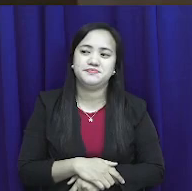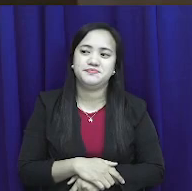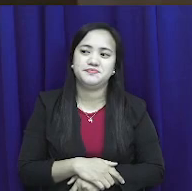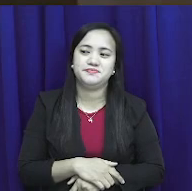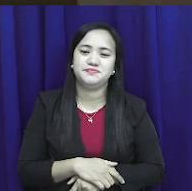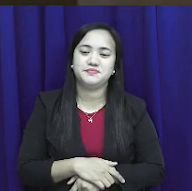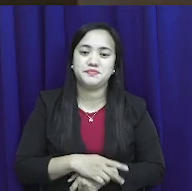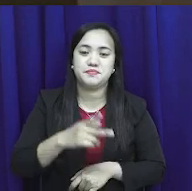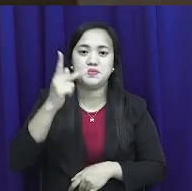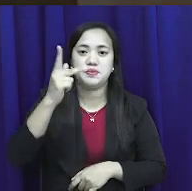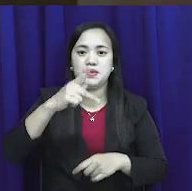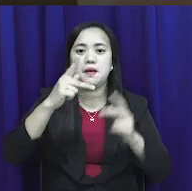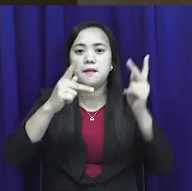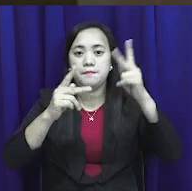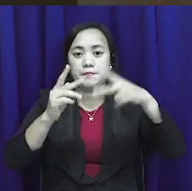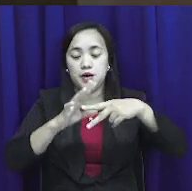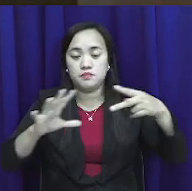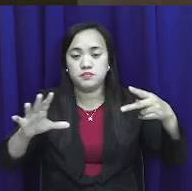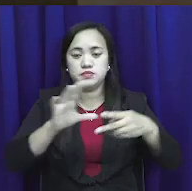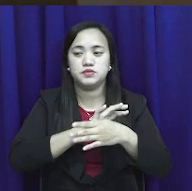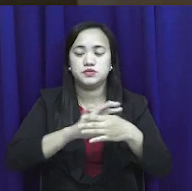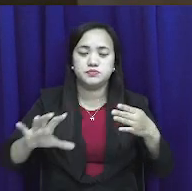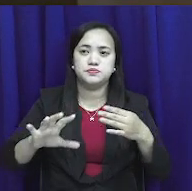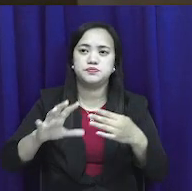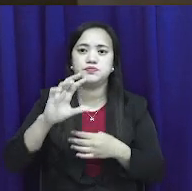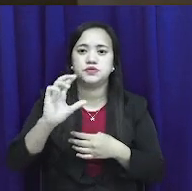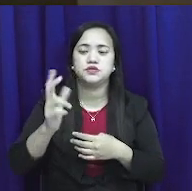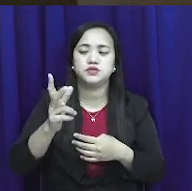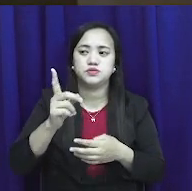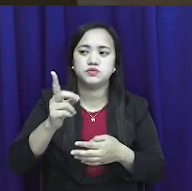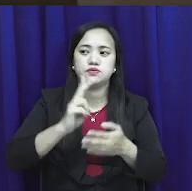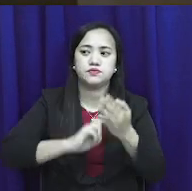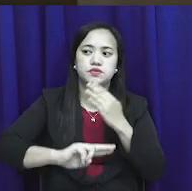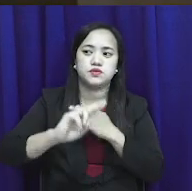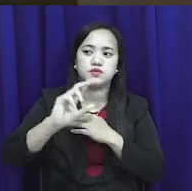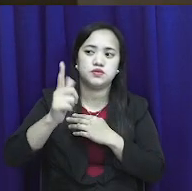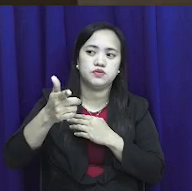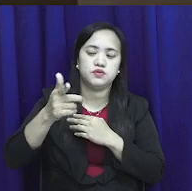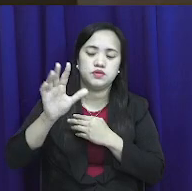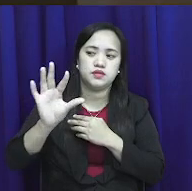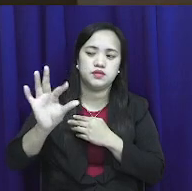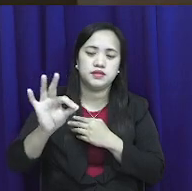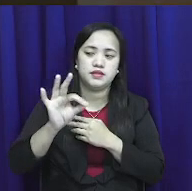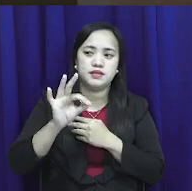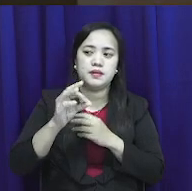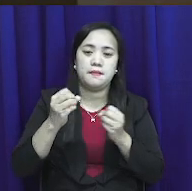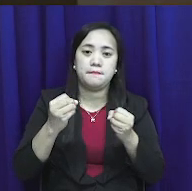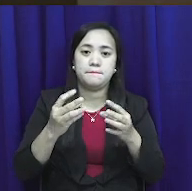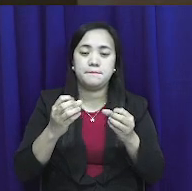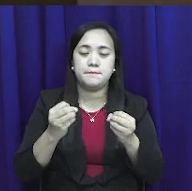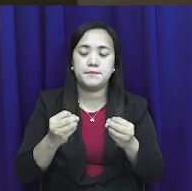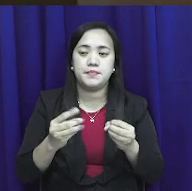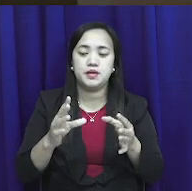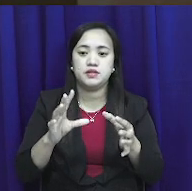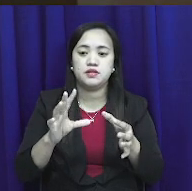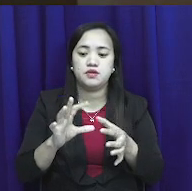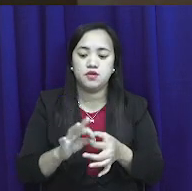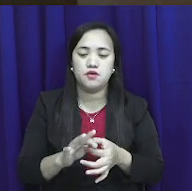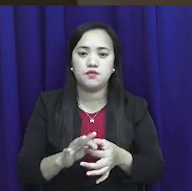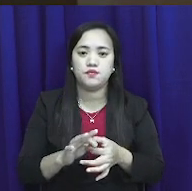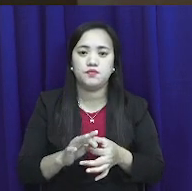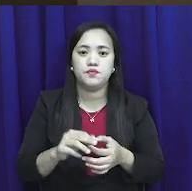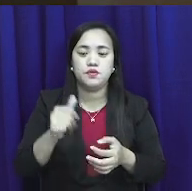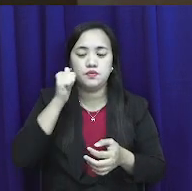yyung Proverbs 31:28 Ah hindi 29 pala many daughters have done